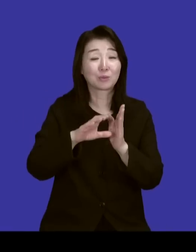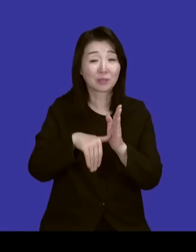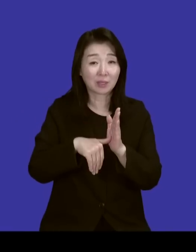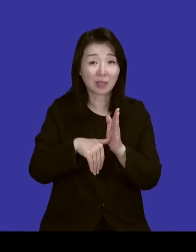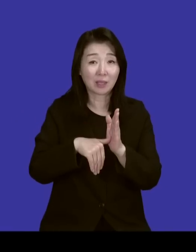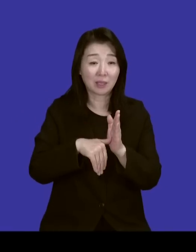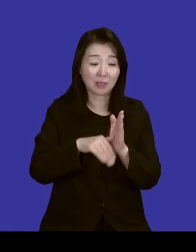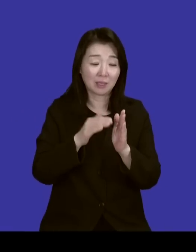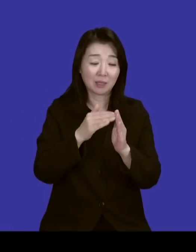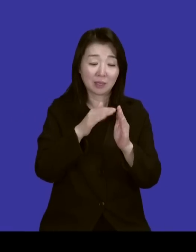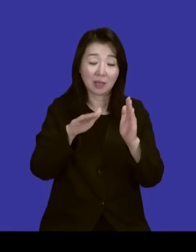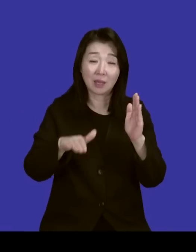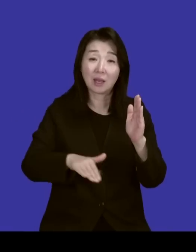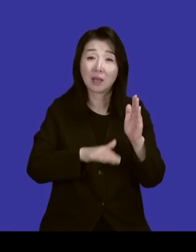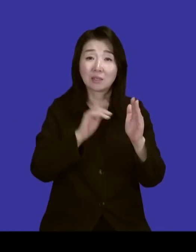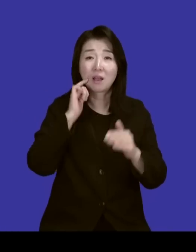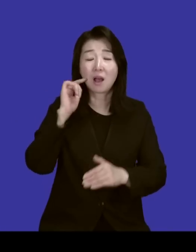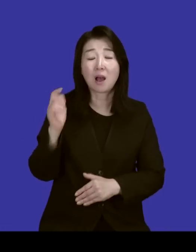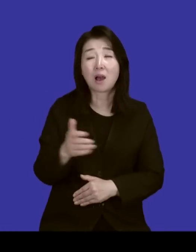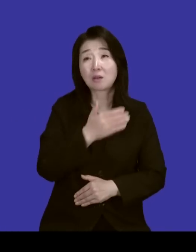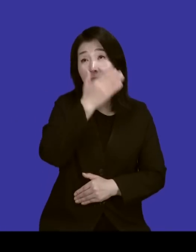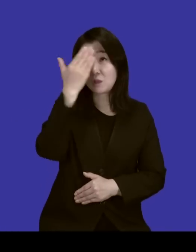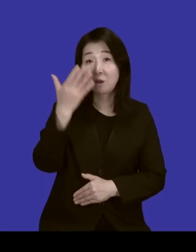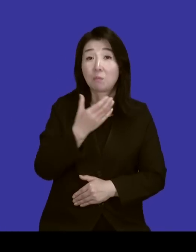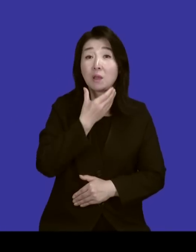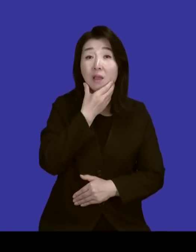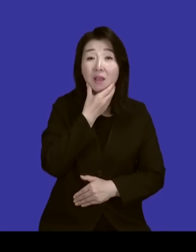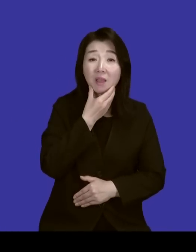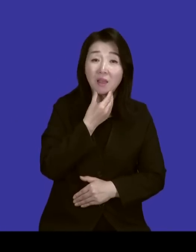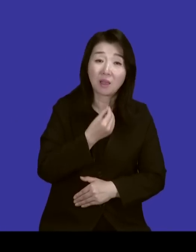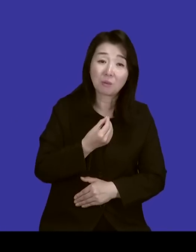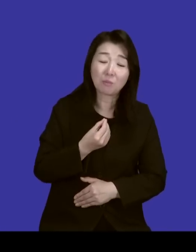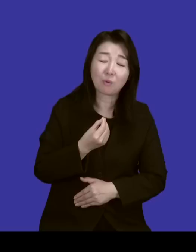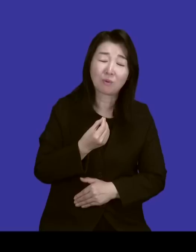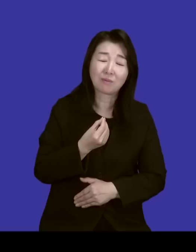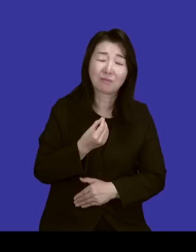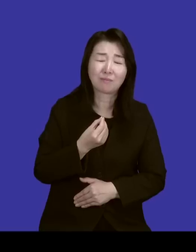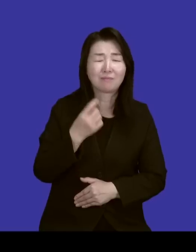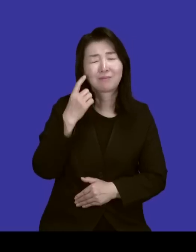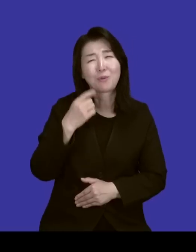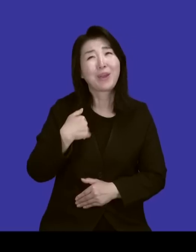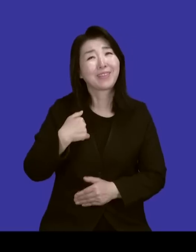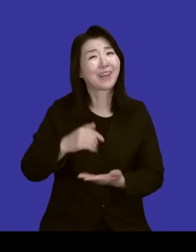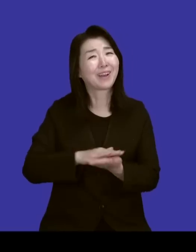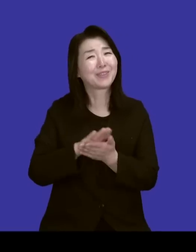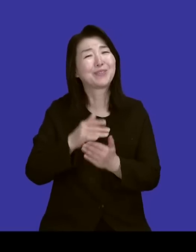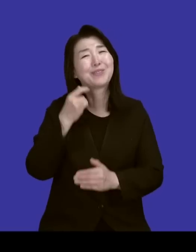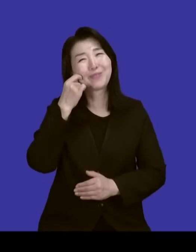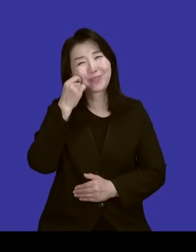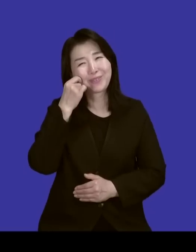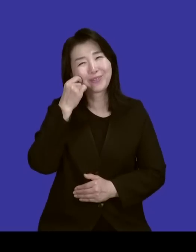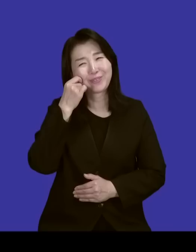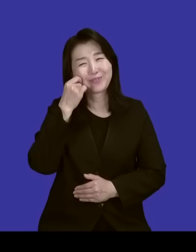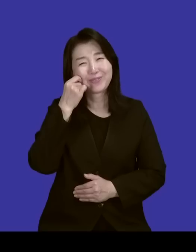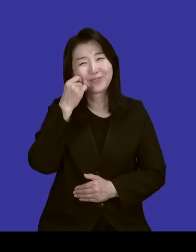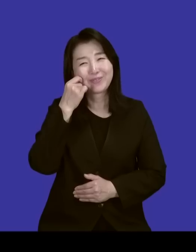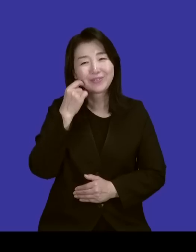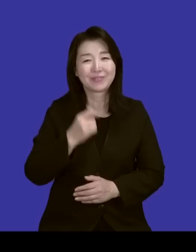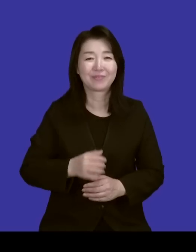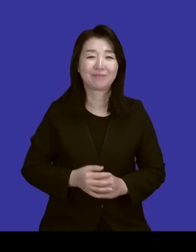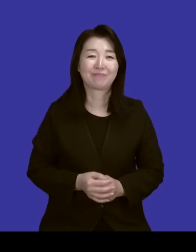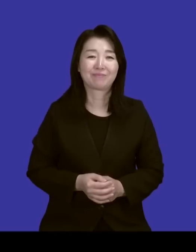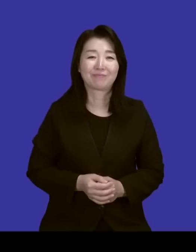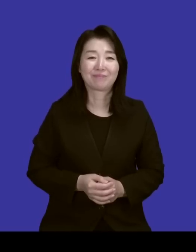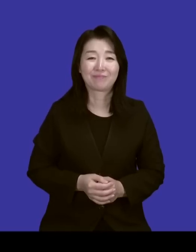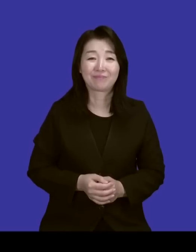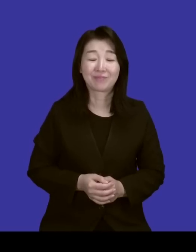가정의 어떤 아름다움, 행복 놀질 못했으니까 하여튼 티네이저 시절에 예. 요즘에 우영우 보니까 뭐